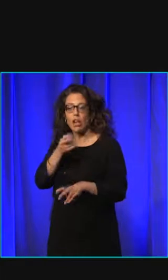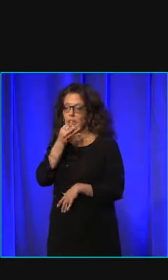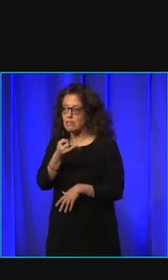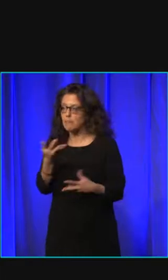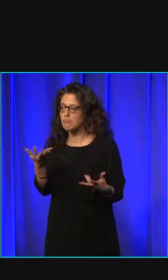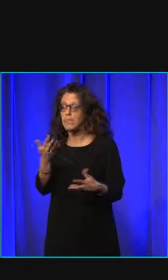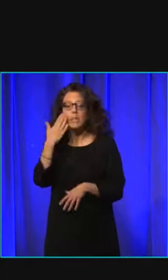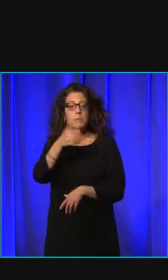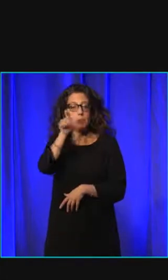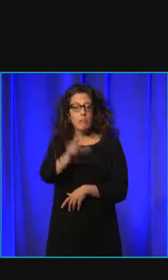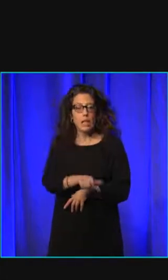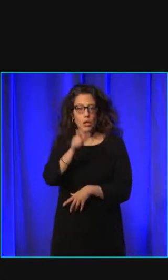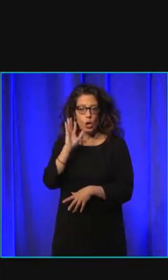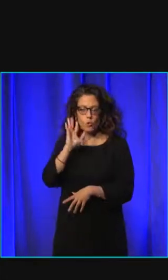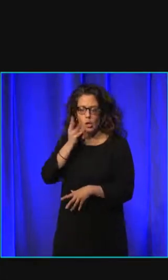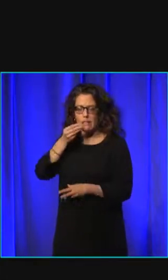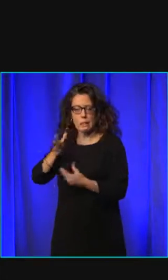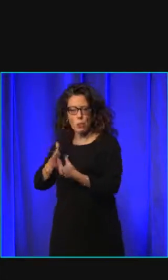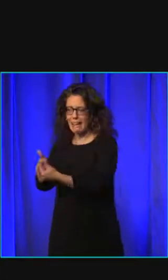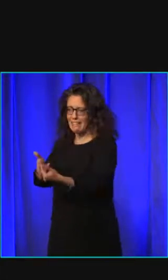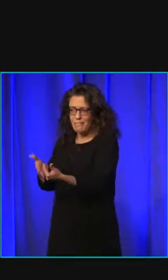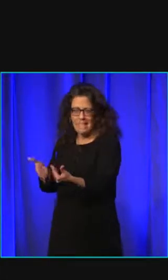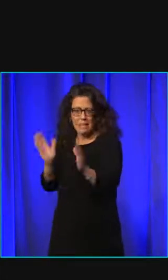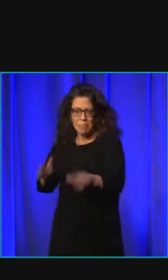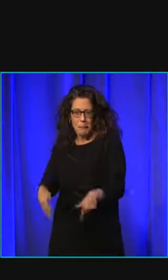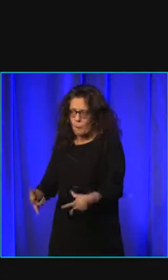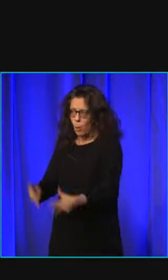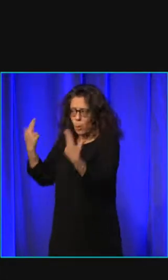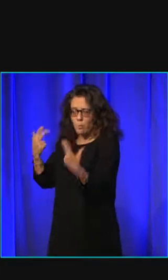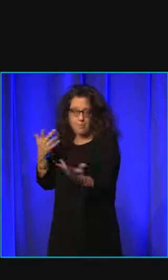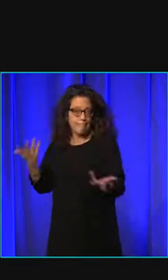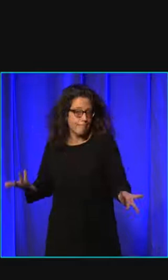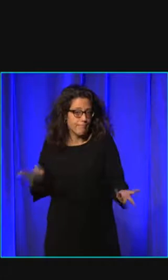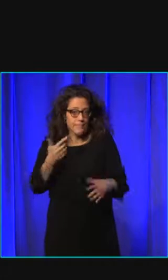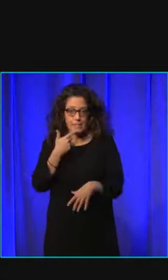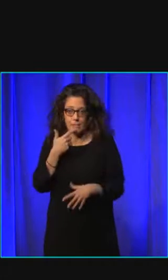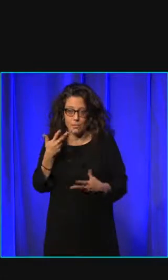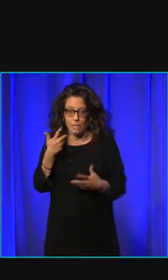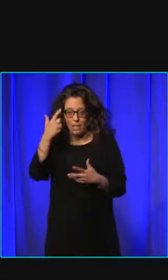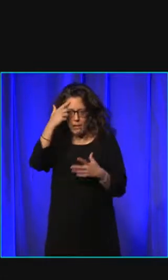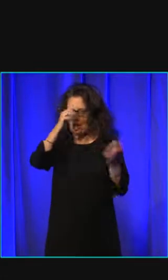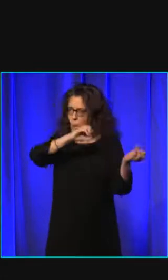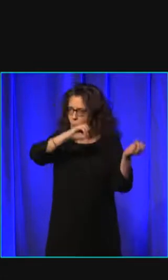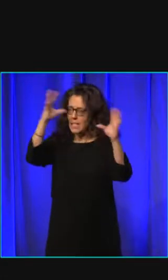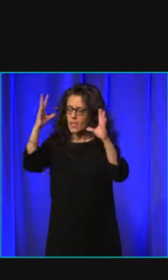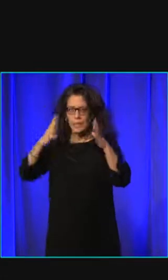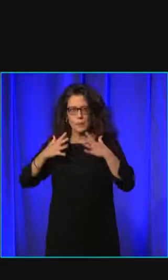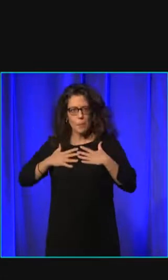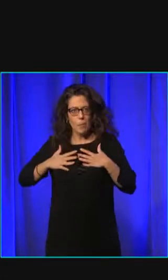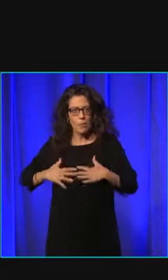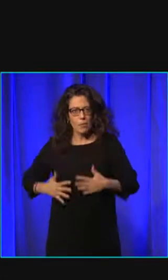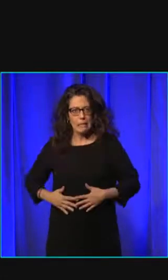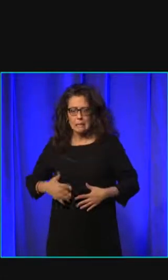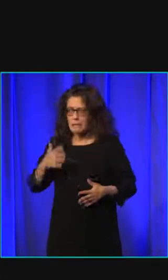qui est privé de sensations périphériques ne peut plus accéder à la représentation motrice d'une